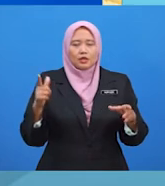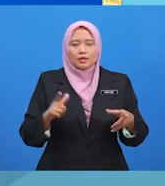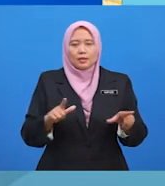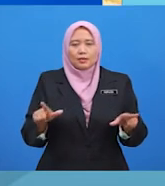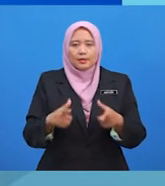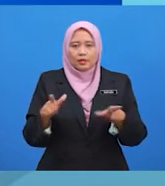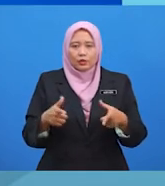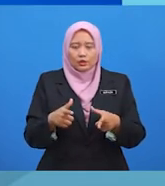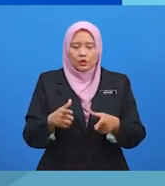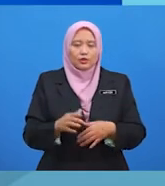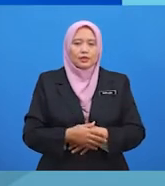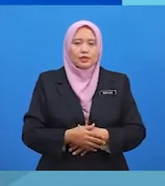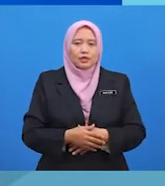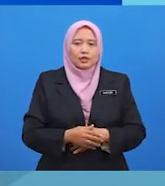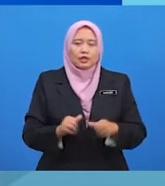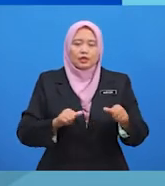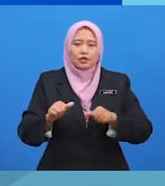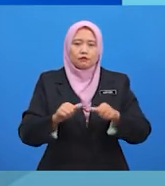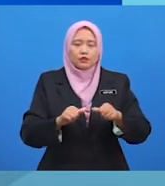langkah yang seterusnya.